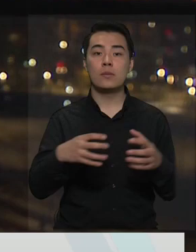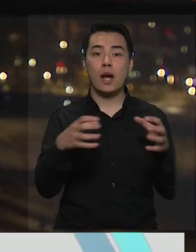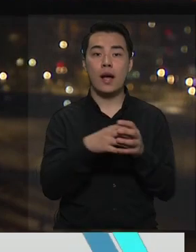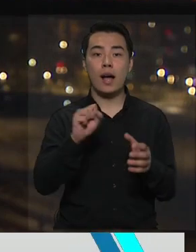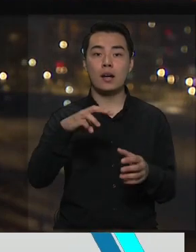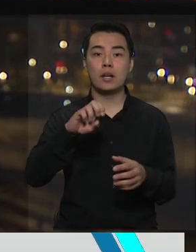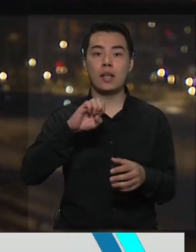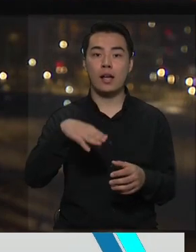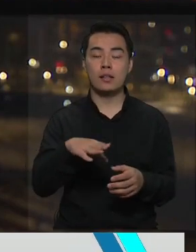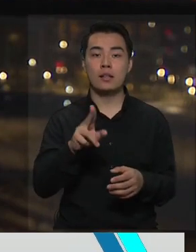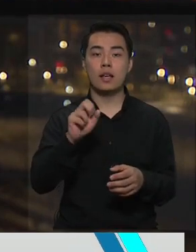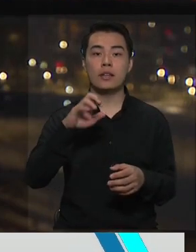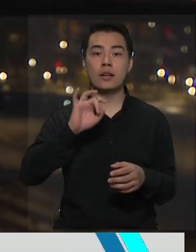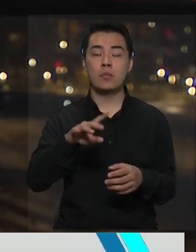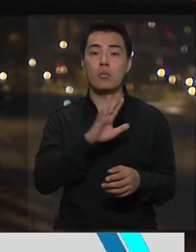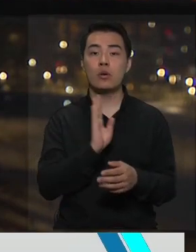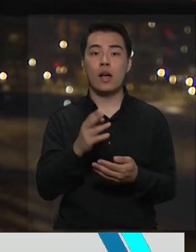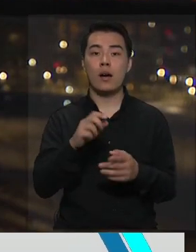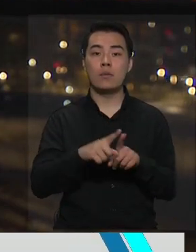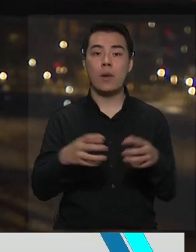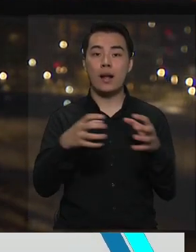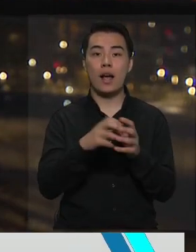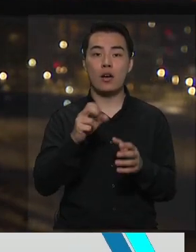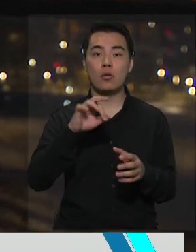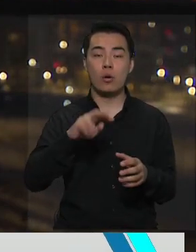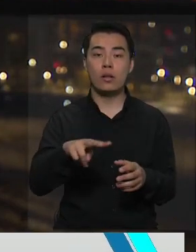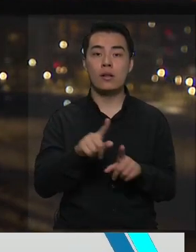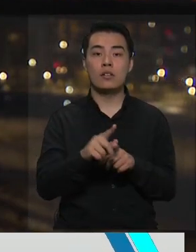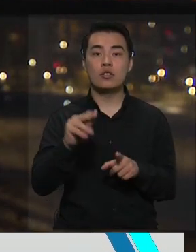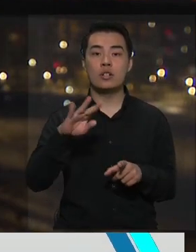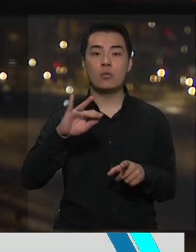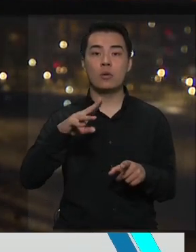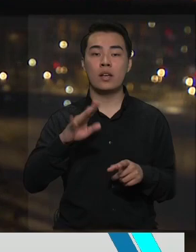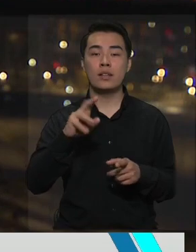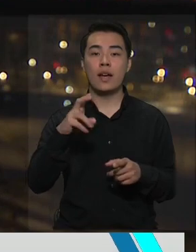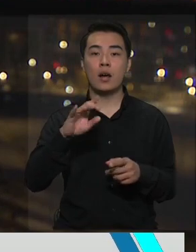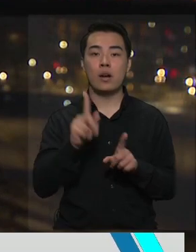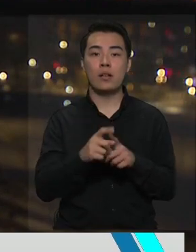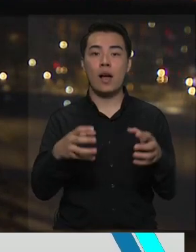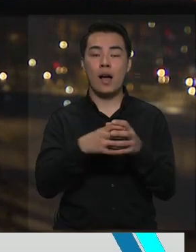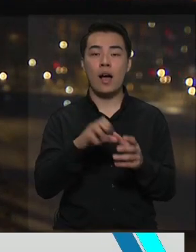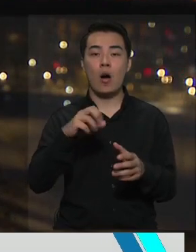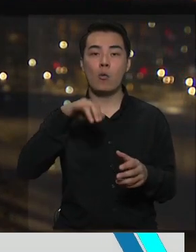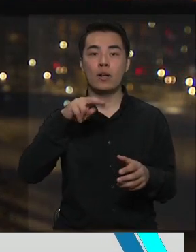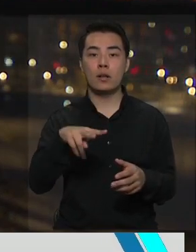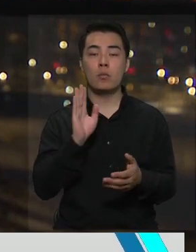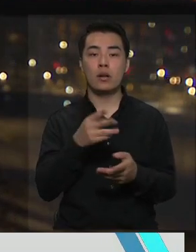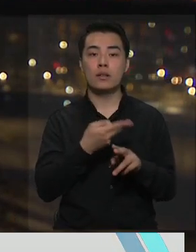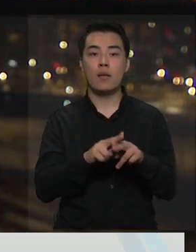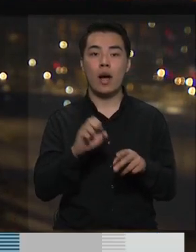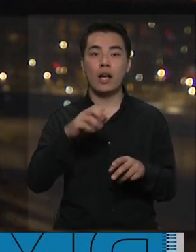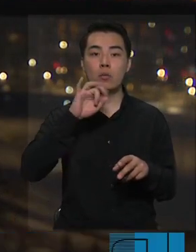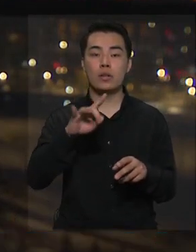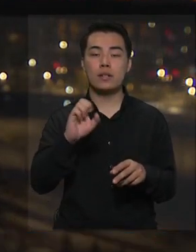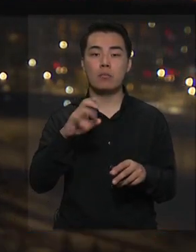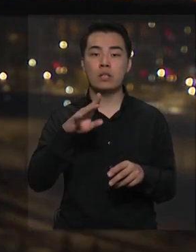аманат Дания эспаева от партии ахжоу Жигули дарабаев от партии аул от лица экопартии байт так будет выступать Айнур